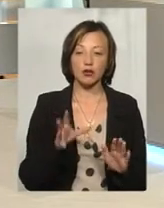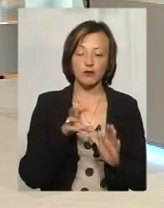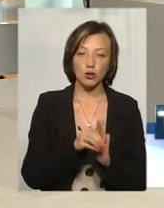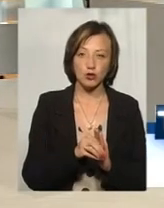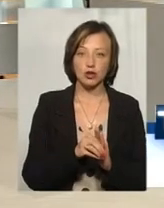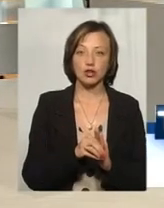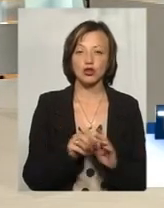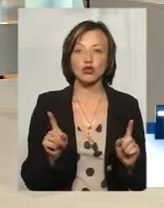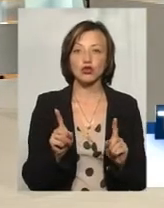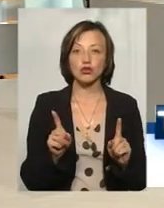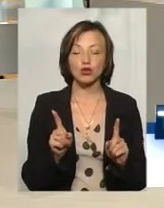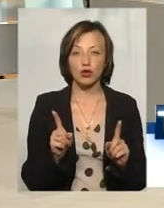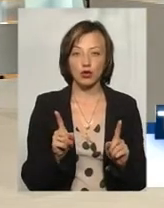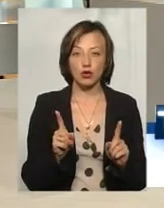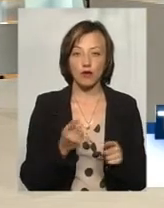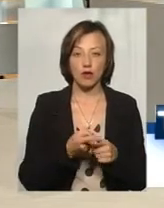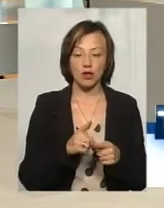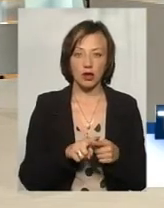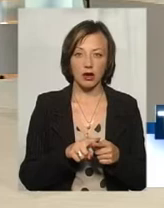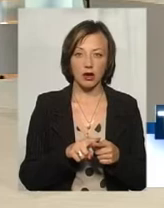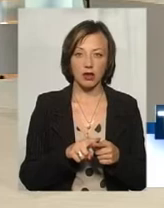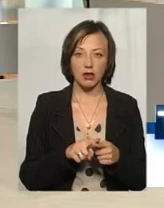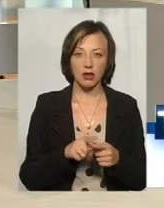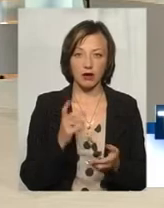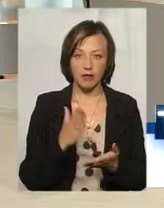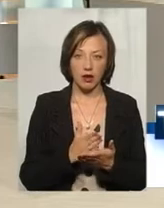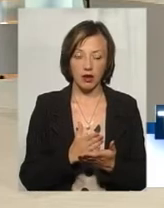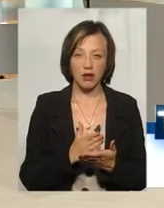включені, що вона собою